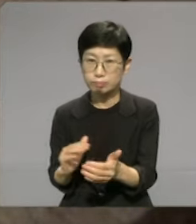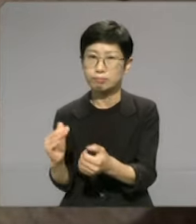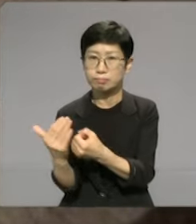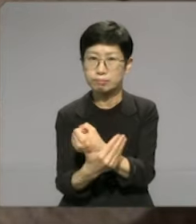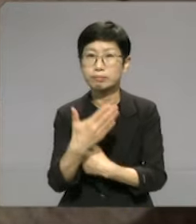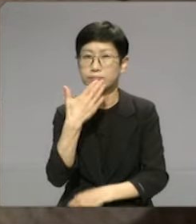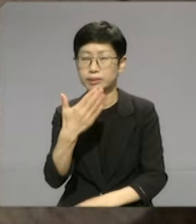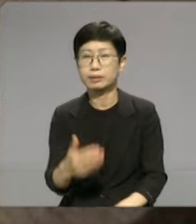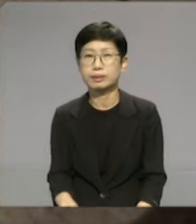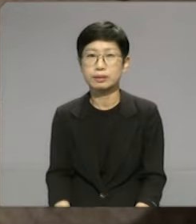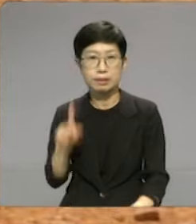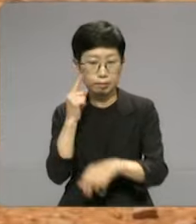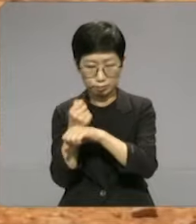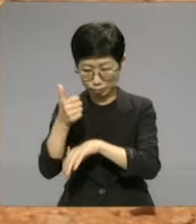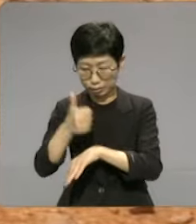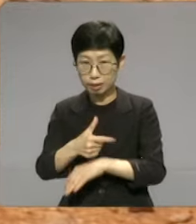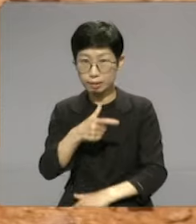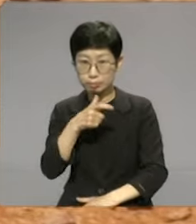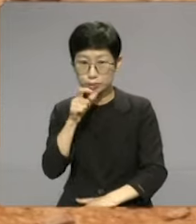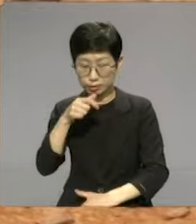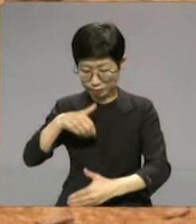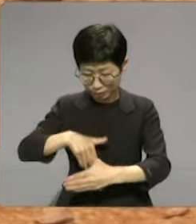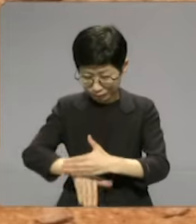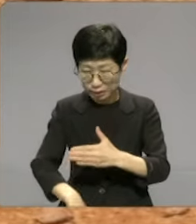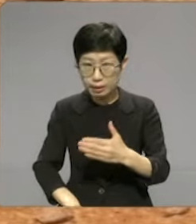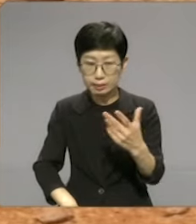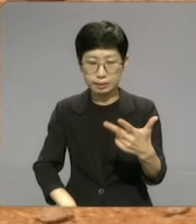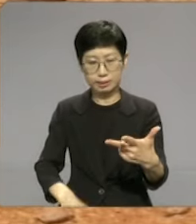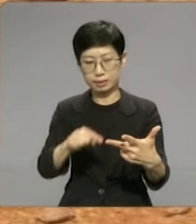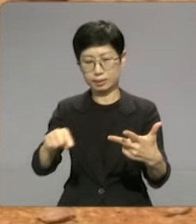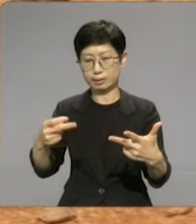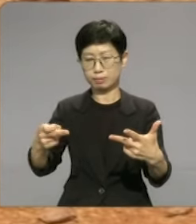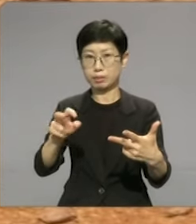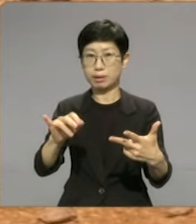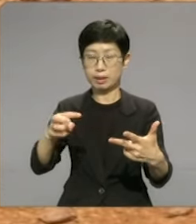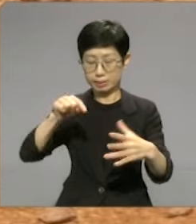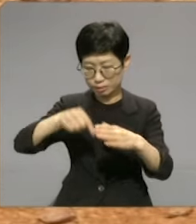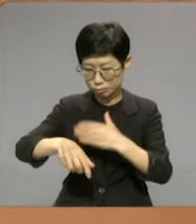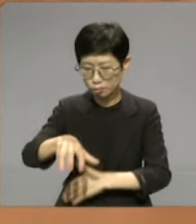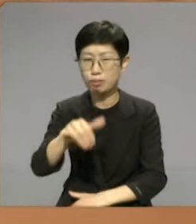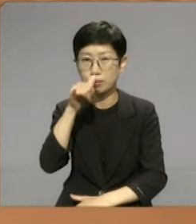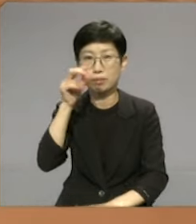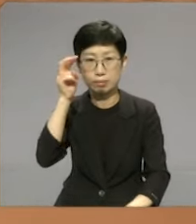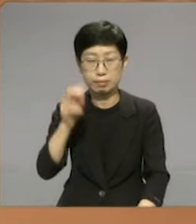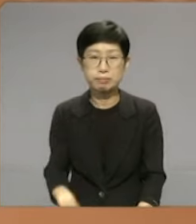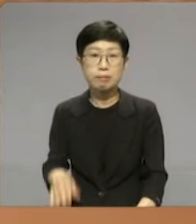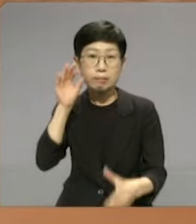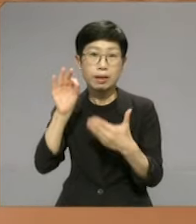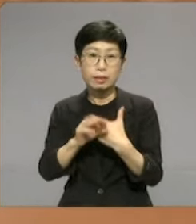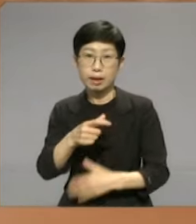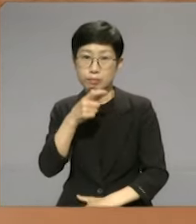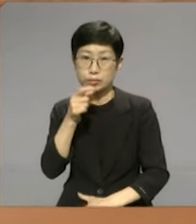있다는데요. 연구에 따르면 물은 표면 아래 7에서 12마일 깊이에 있을 것으로 추정됩니다. 만약 물에